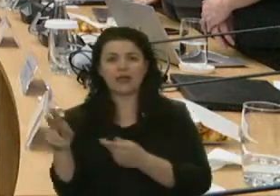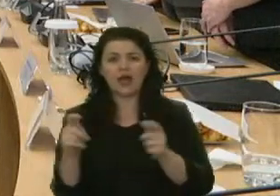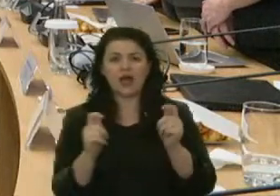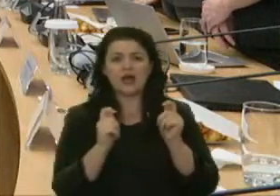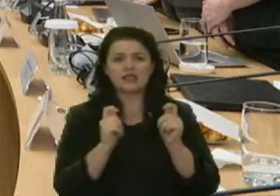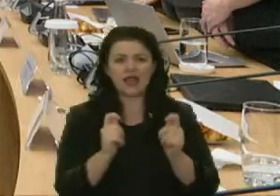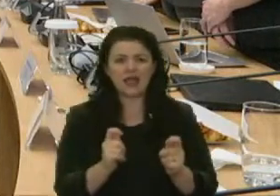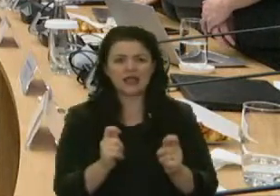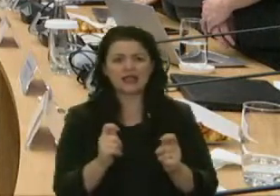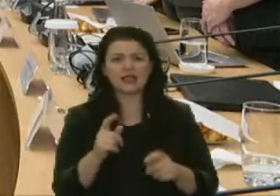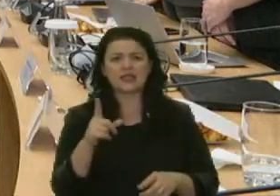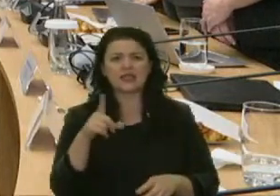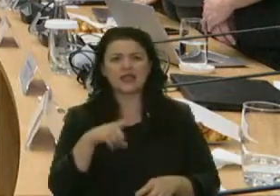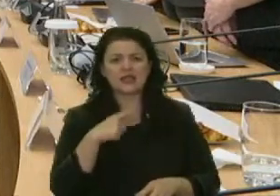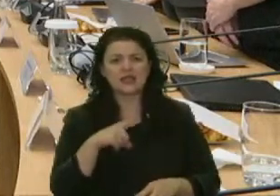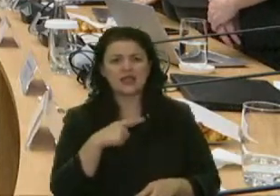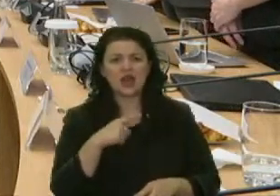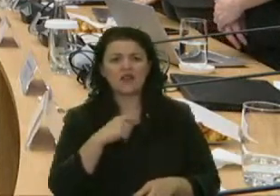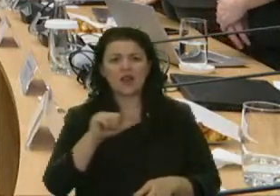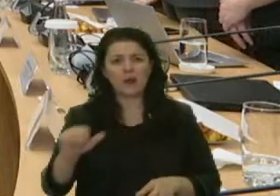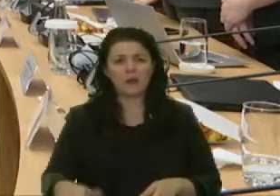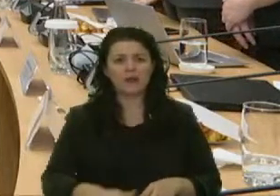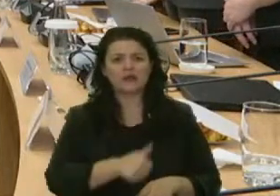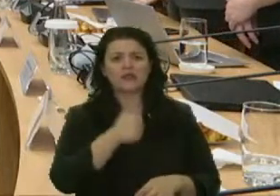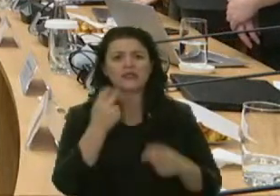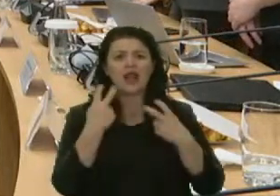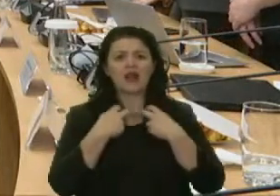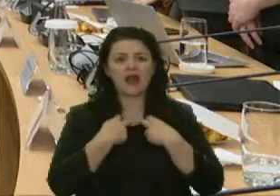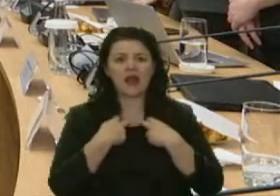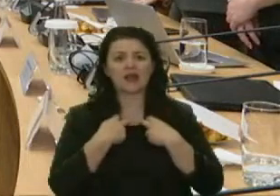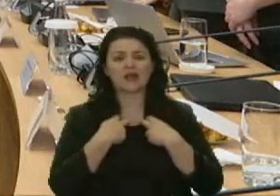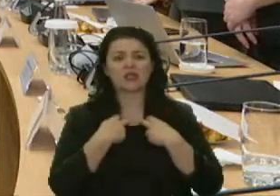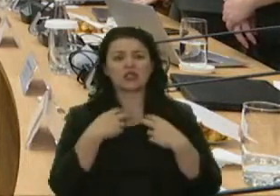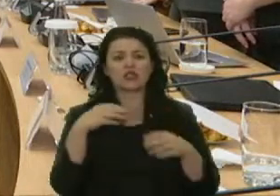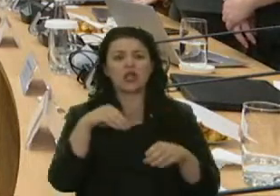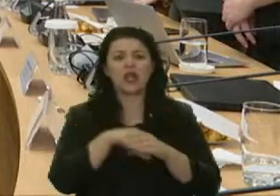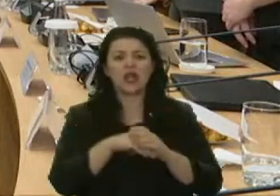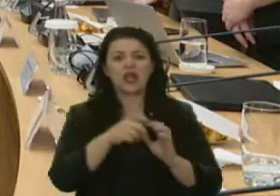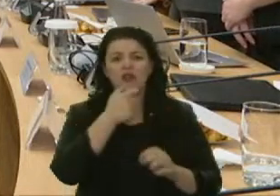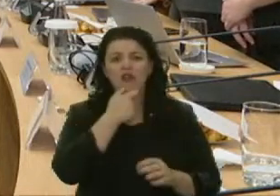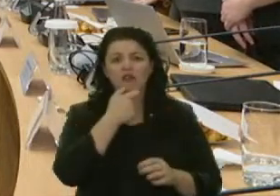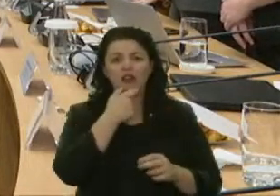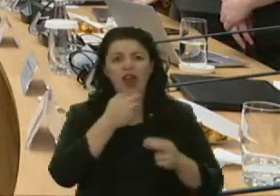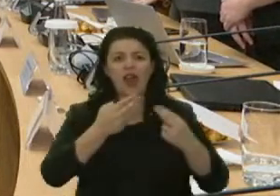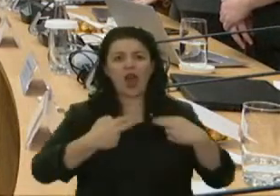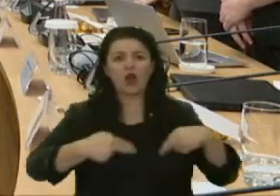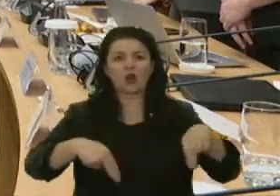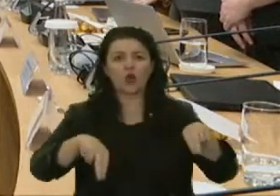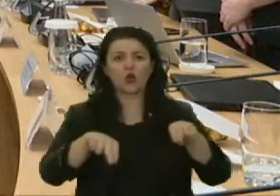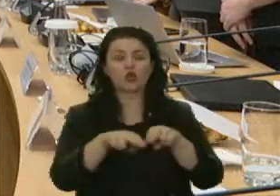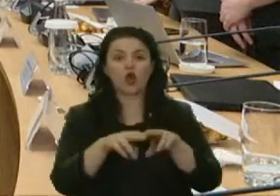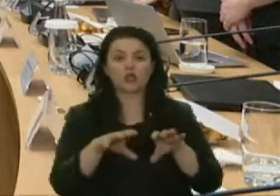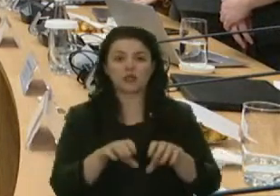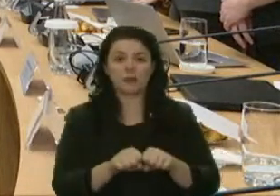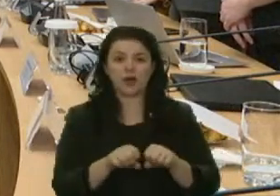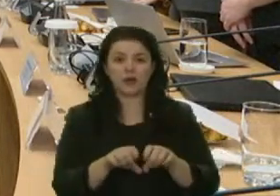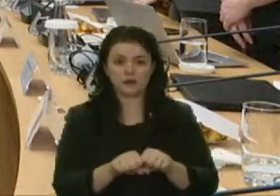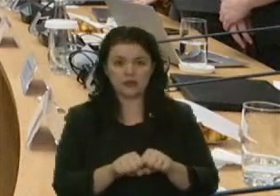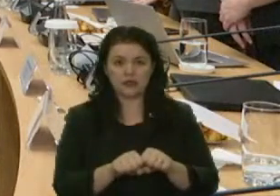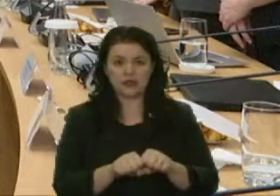deplină decât să fiu Slav iarăși în vechiul